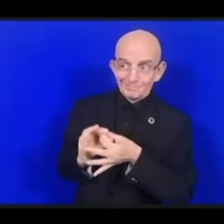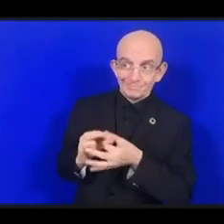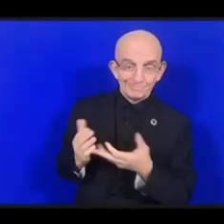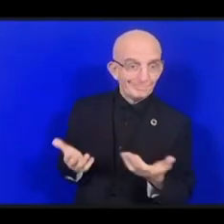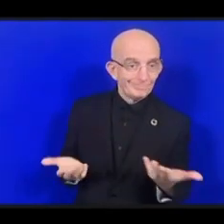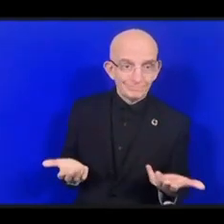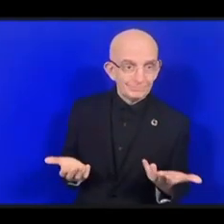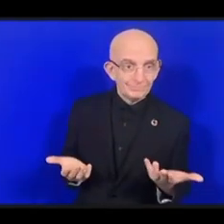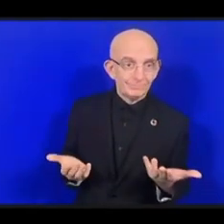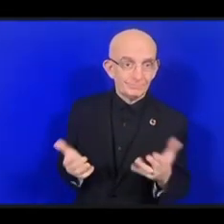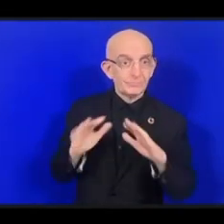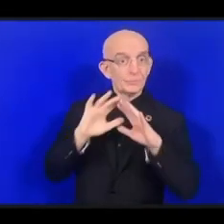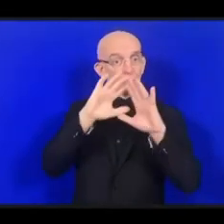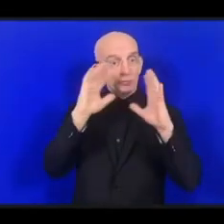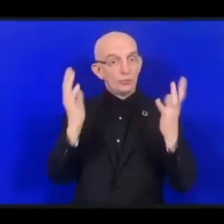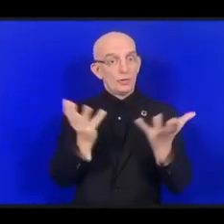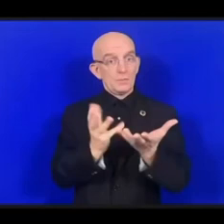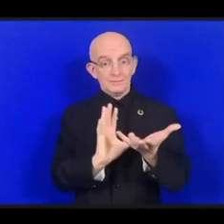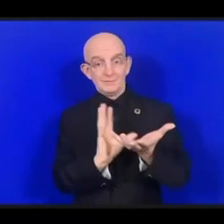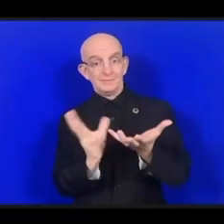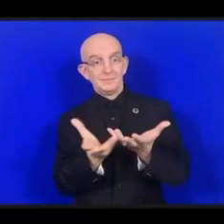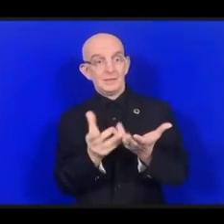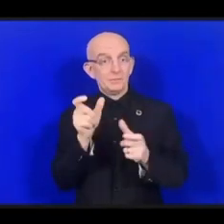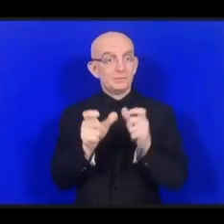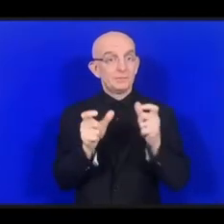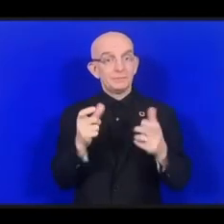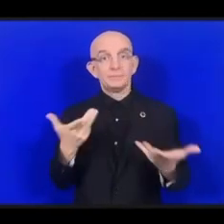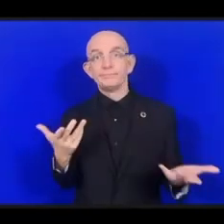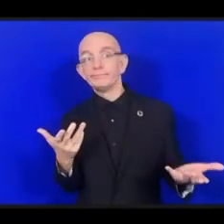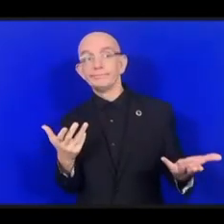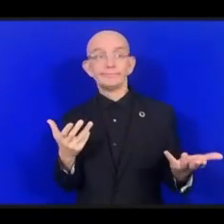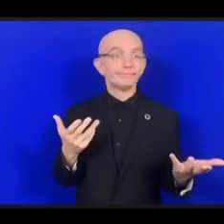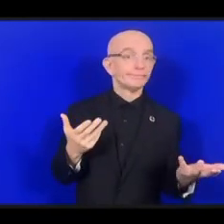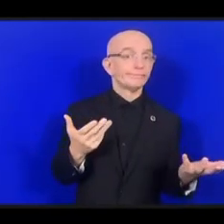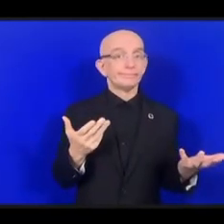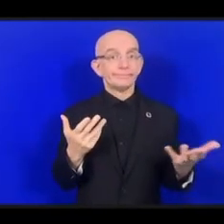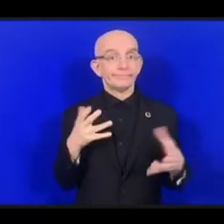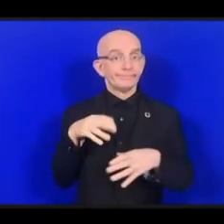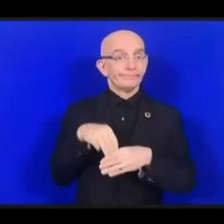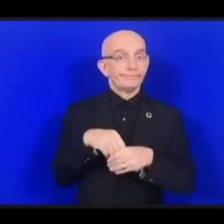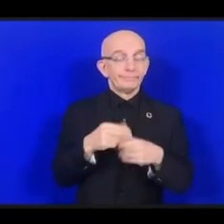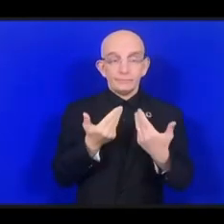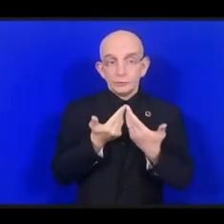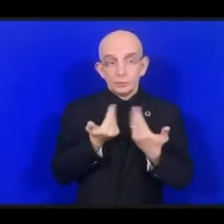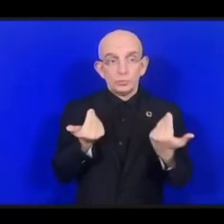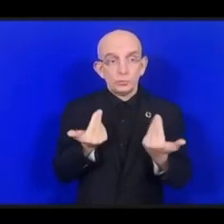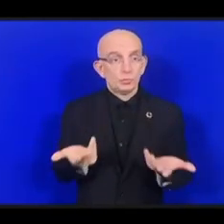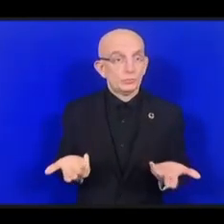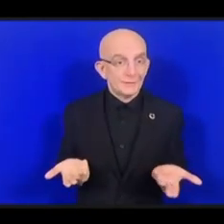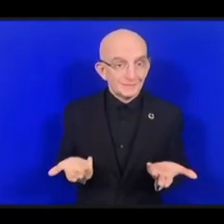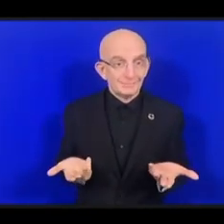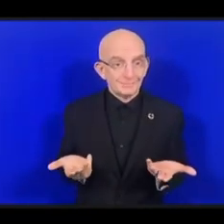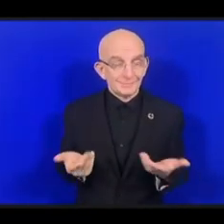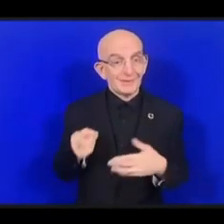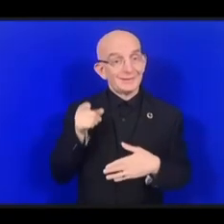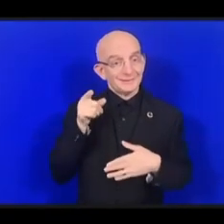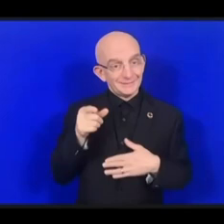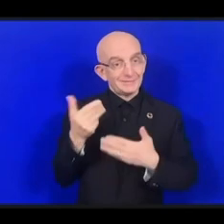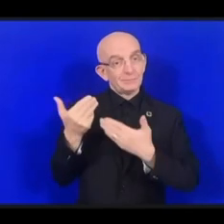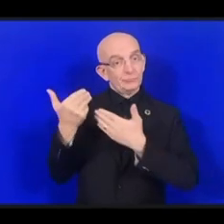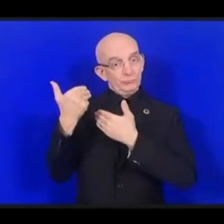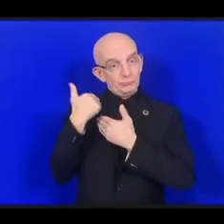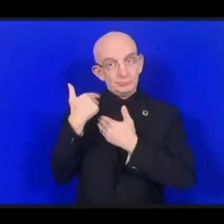国家，所以呢，各个国家有责任，以及全球互联网治理的群体都有责